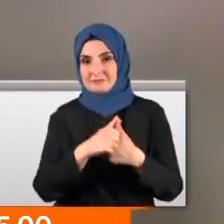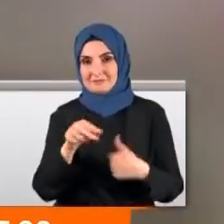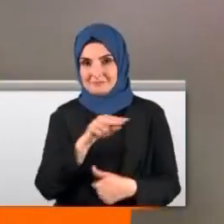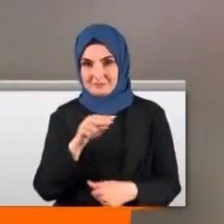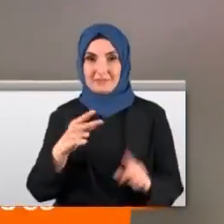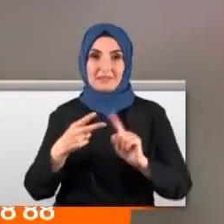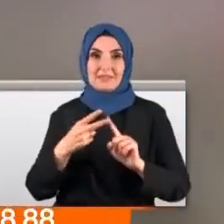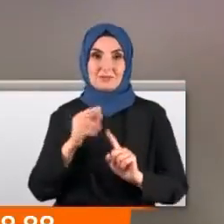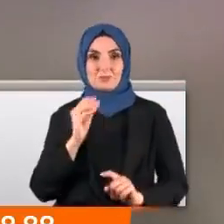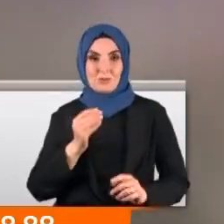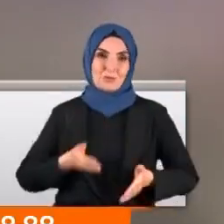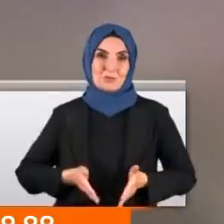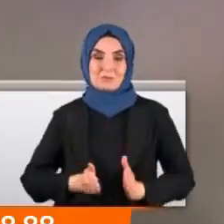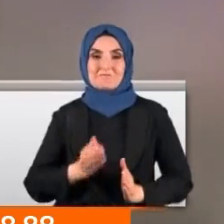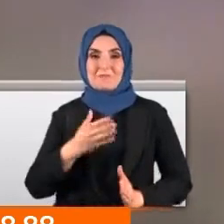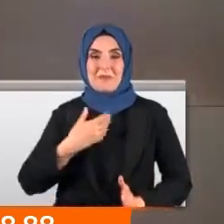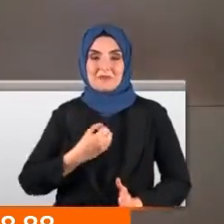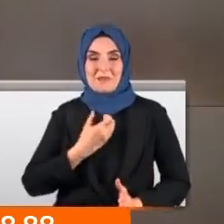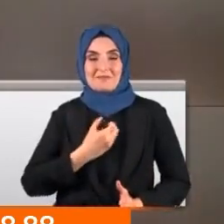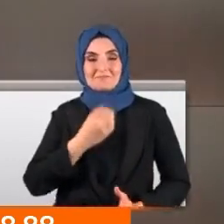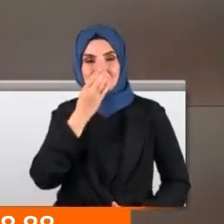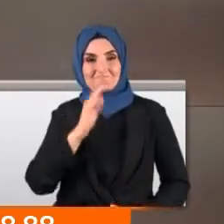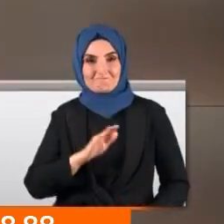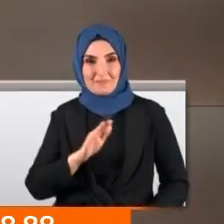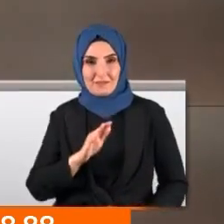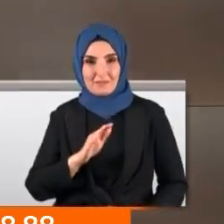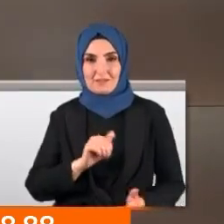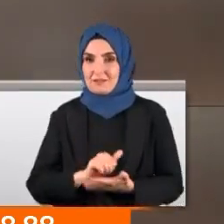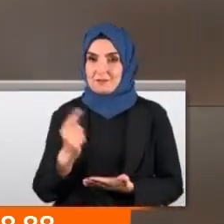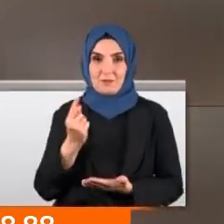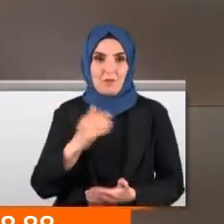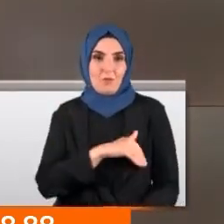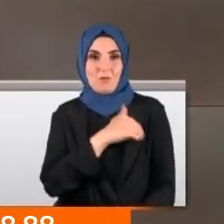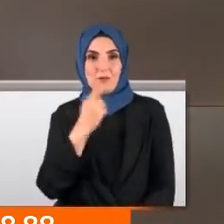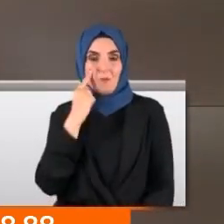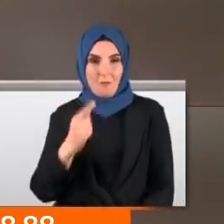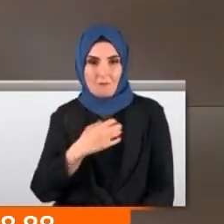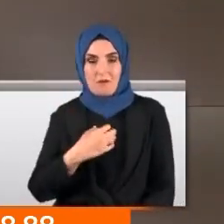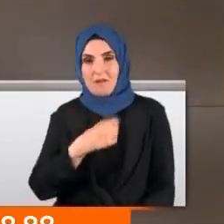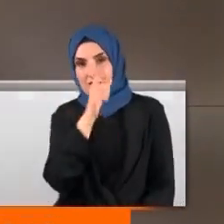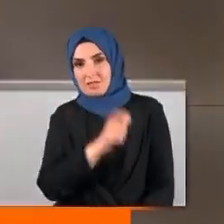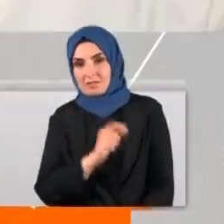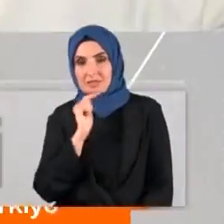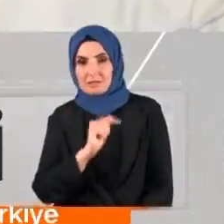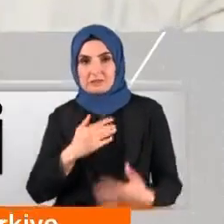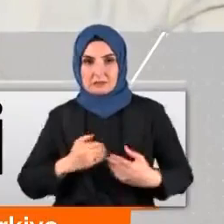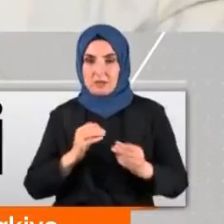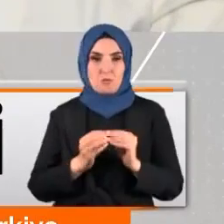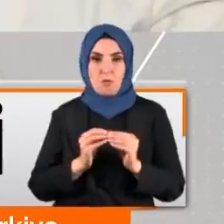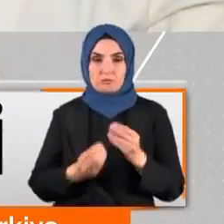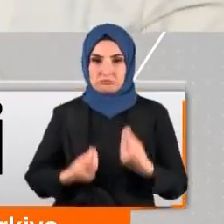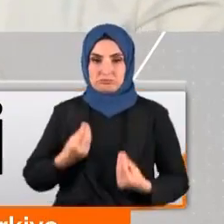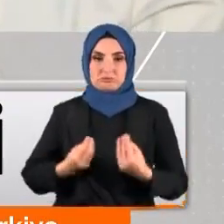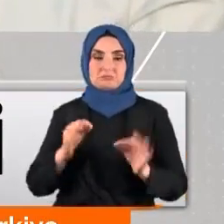çocuklarının dünyaya geleceği günü heyecanla bekliyordu. Her şey yolundayken anne sağlık sorunlarıyla karşı karşıya geldi. 23.